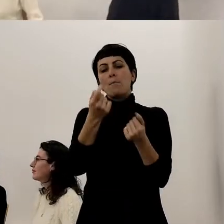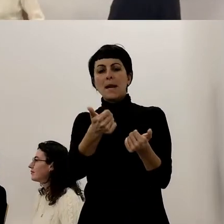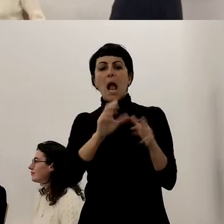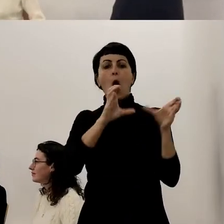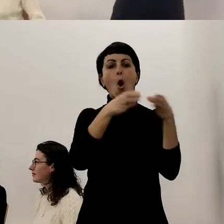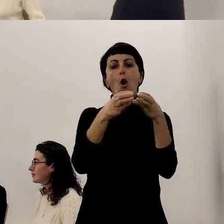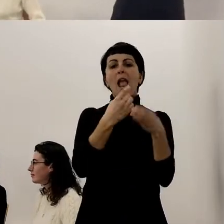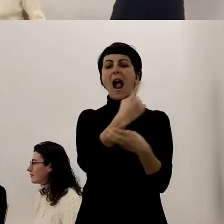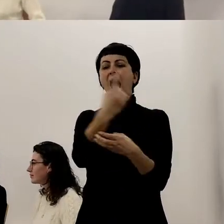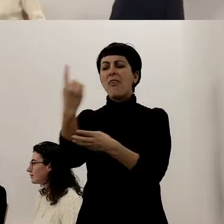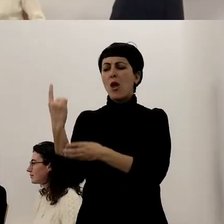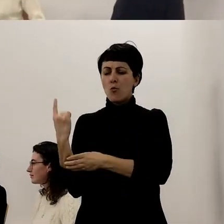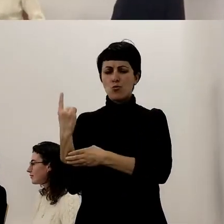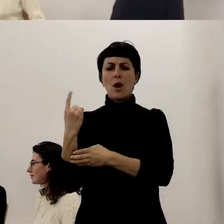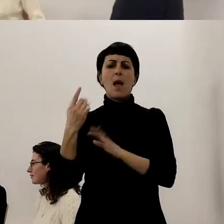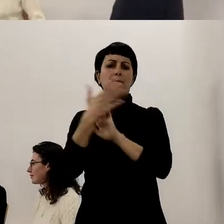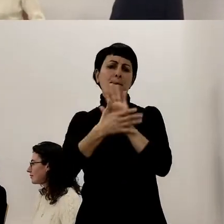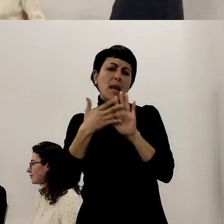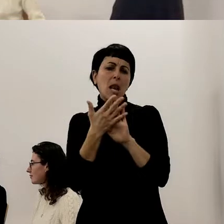paper tenen les dones,